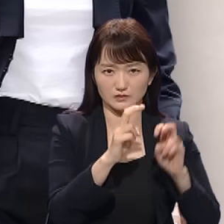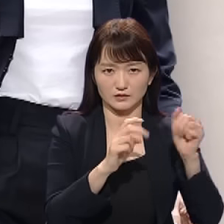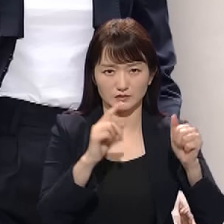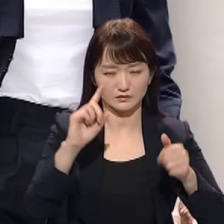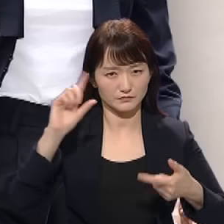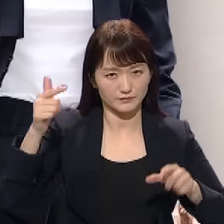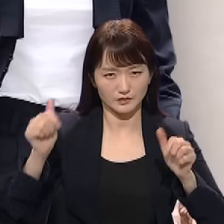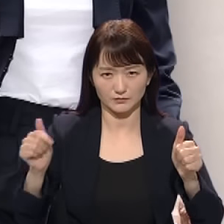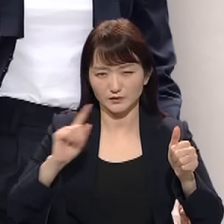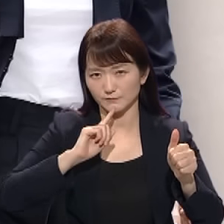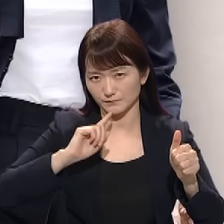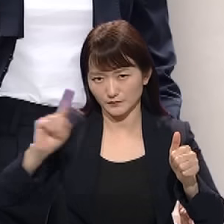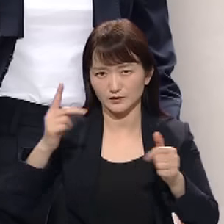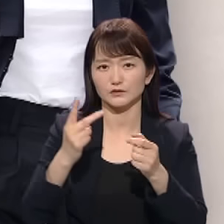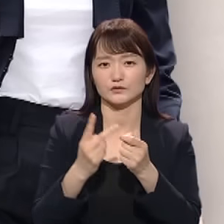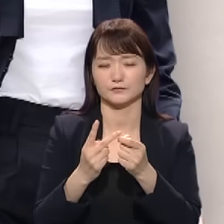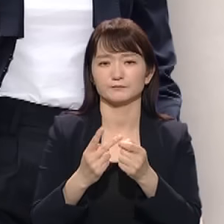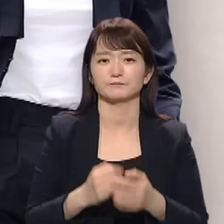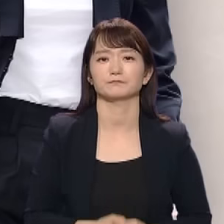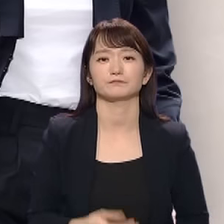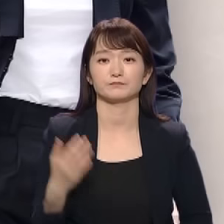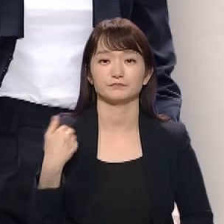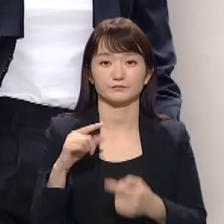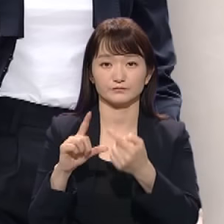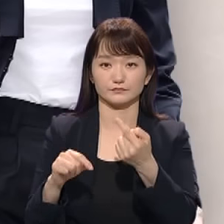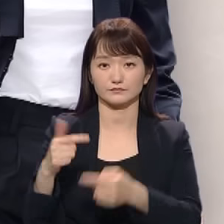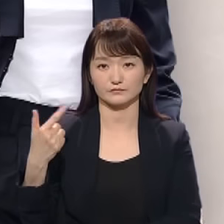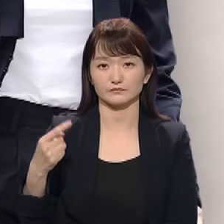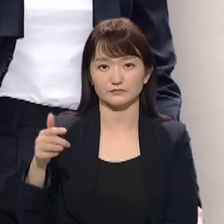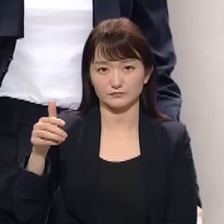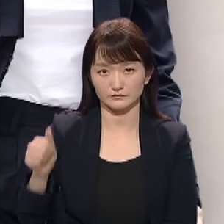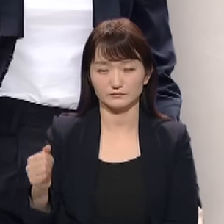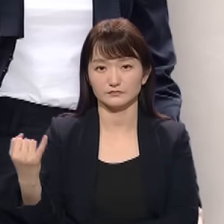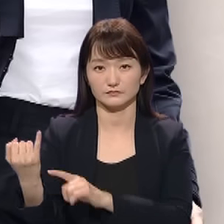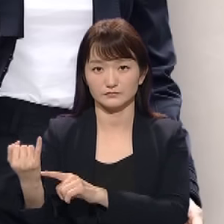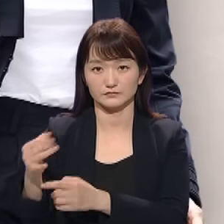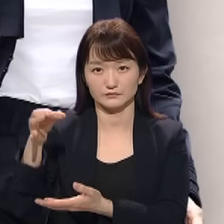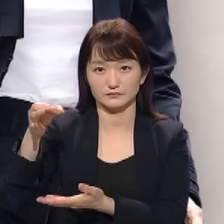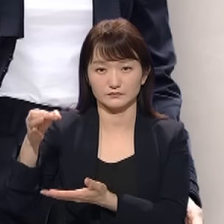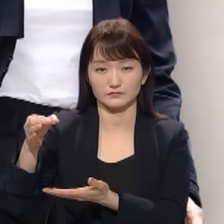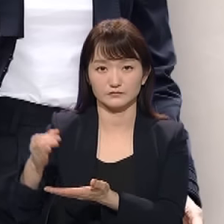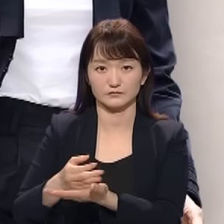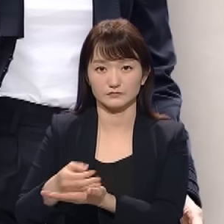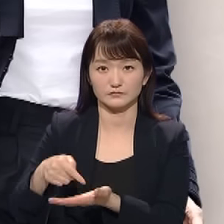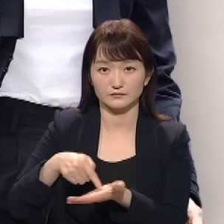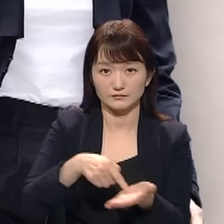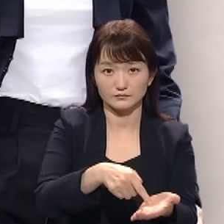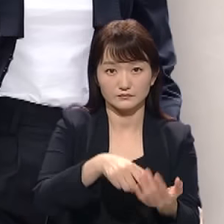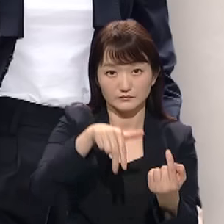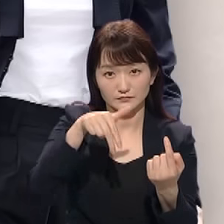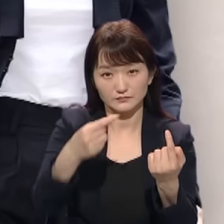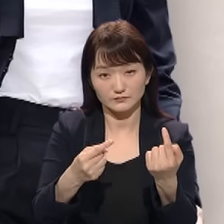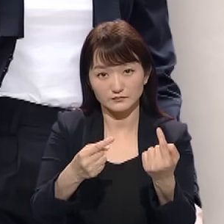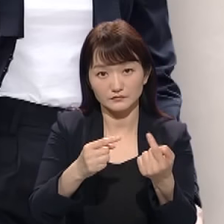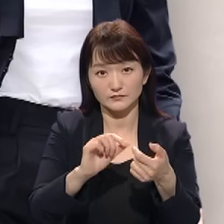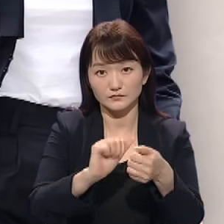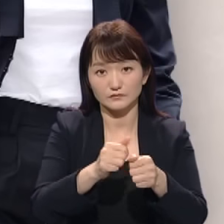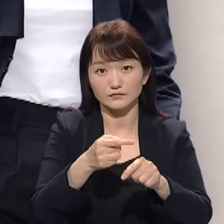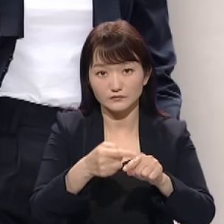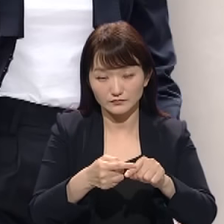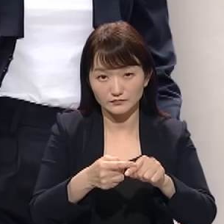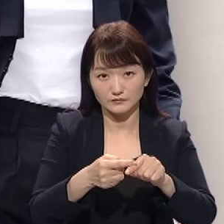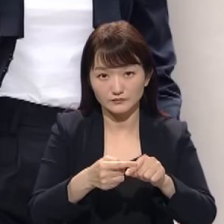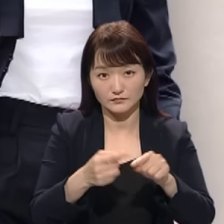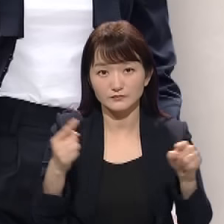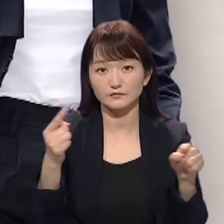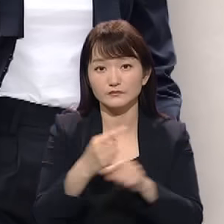불복해서 항소했습니다. 지난 1월 노관장 측은 재산 분할 청구 금액을 당초 1조 원으로 추산됐던 주식의 절반에서